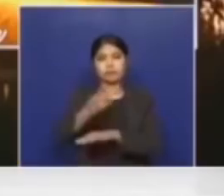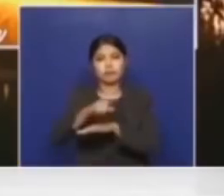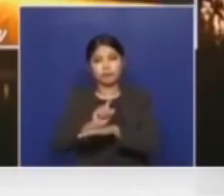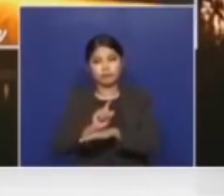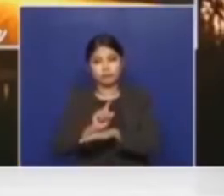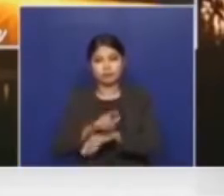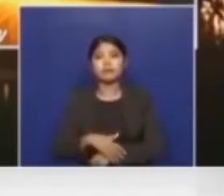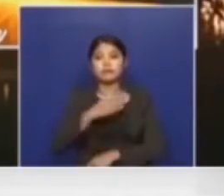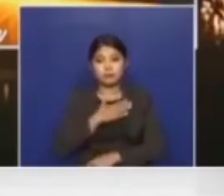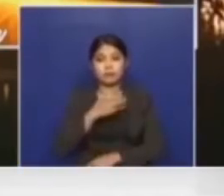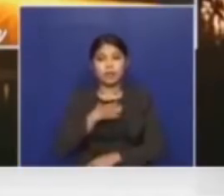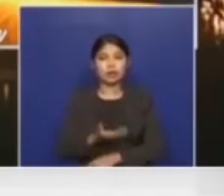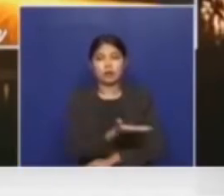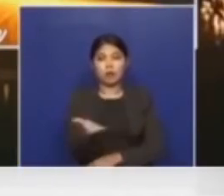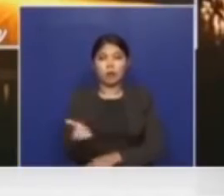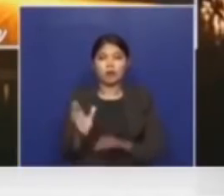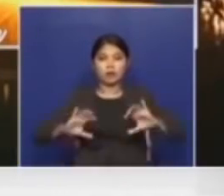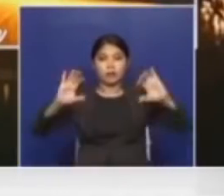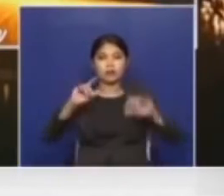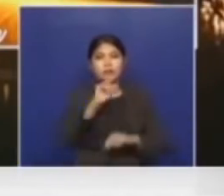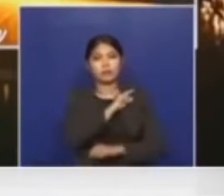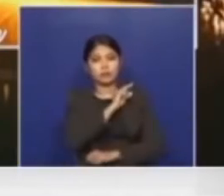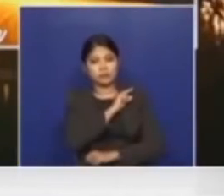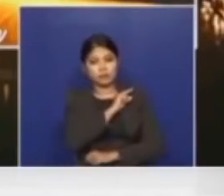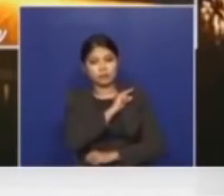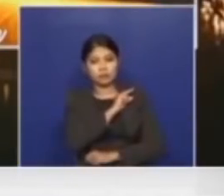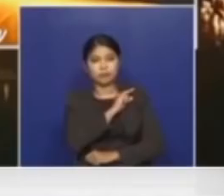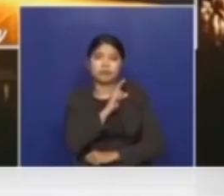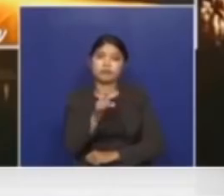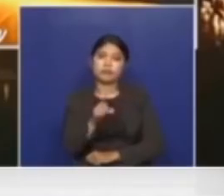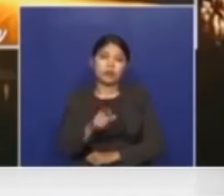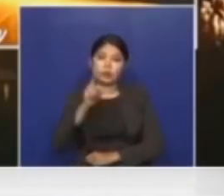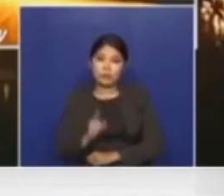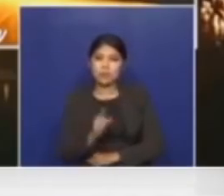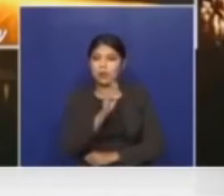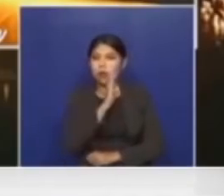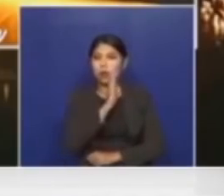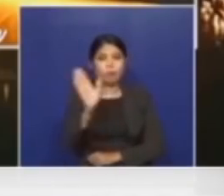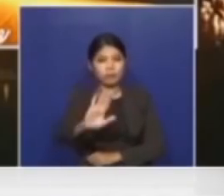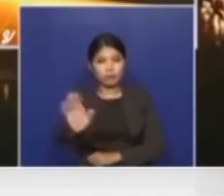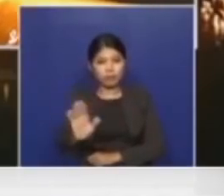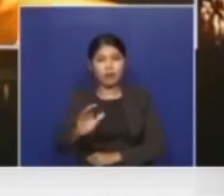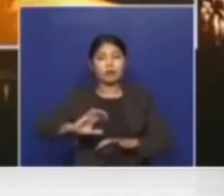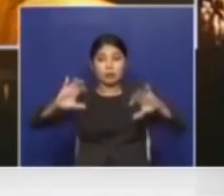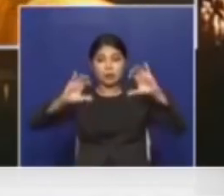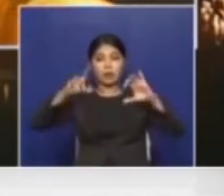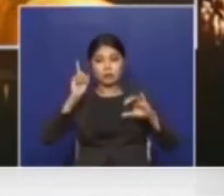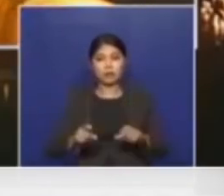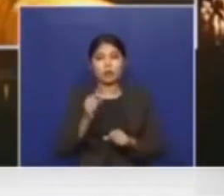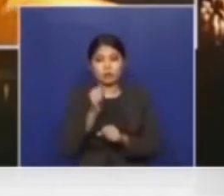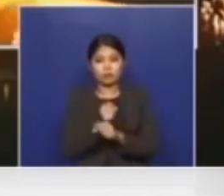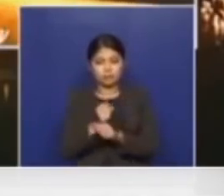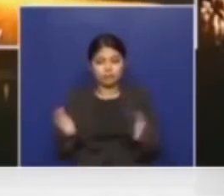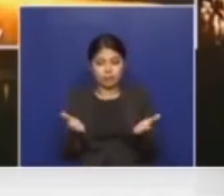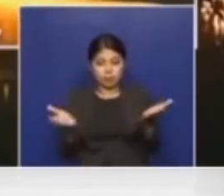จุดนั้นเป็นซึ่งสำคัญเพราะว่าแต่ละคนซึ่งเดินโดนคุกโดนตารางณเวลานี้และในอนาคตเนี่ย